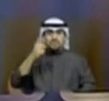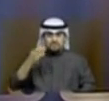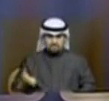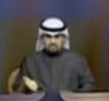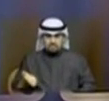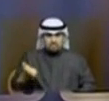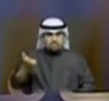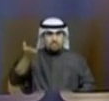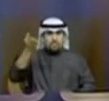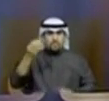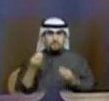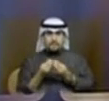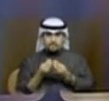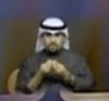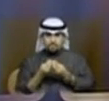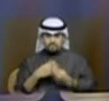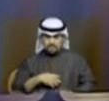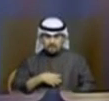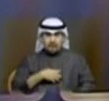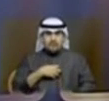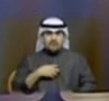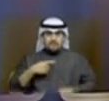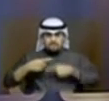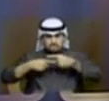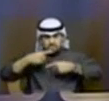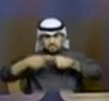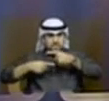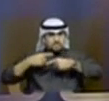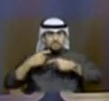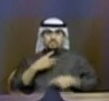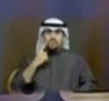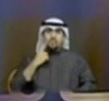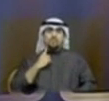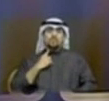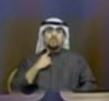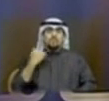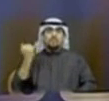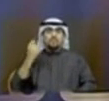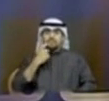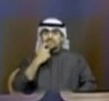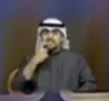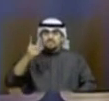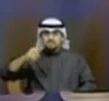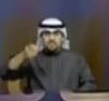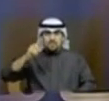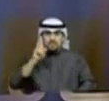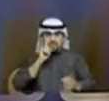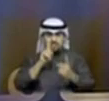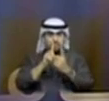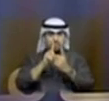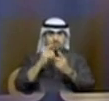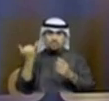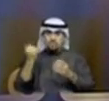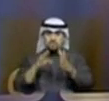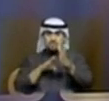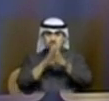فينا روح الاستمرار بالتعاون والالتقاء وبحث كل ما يتصل بتطوير المسيرة